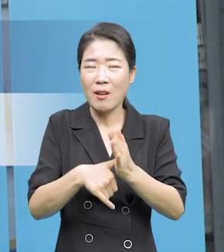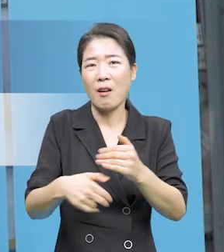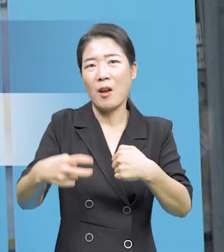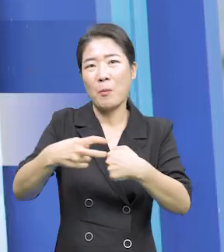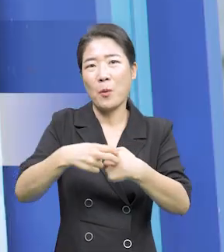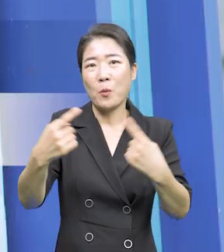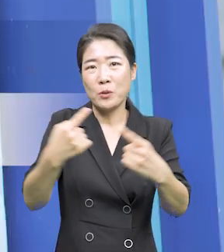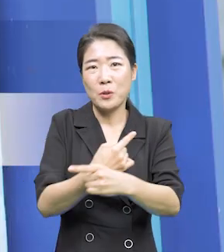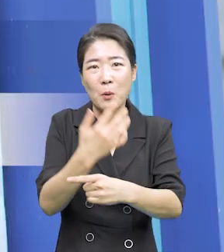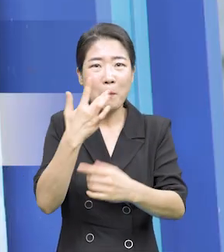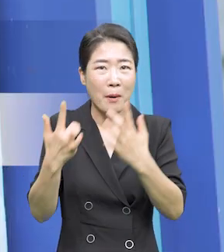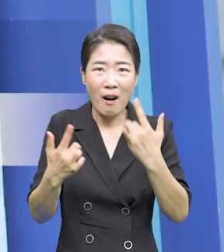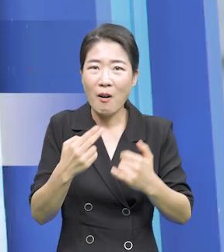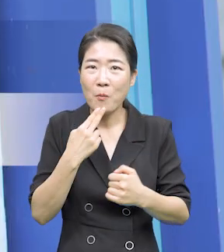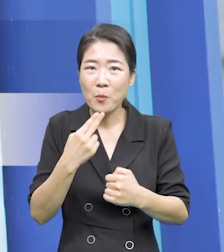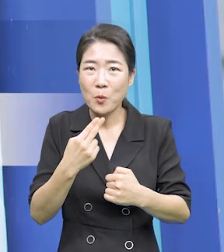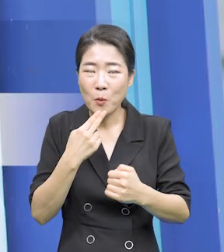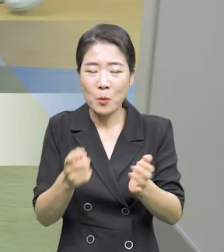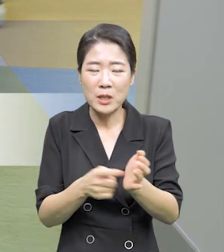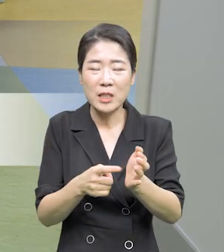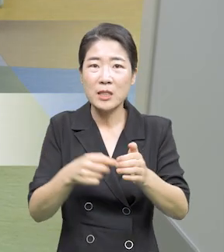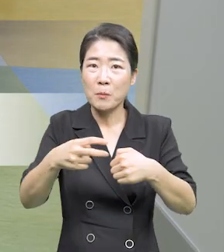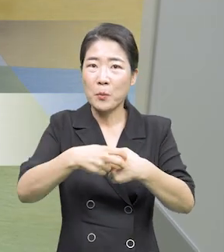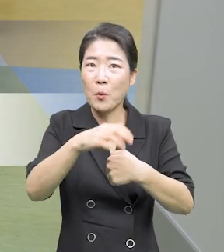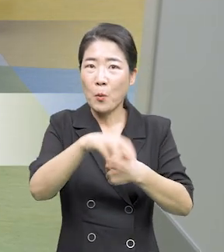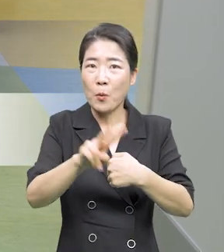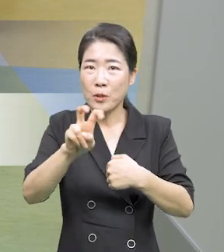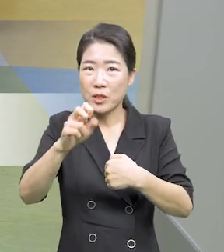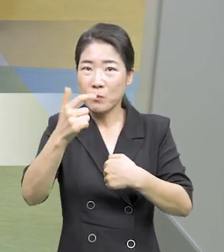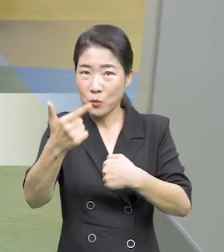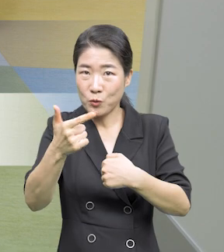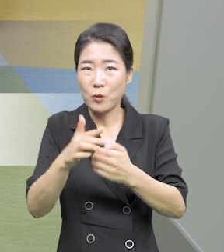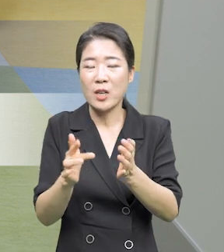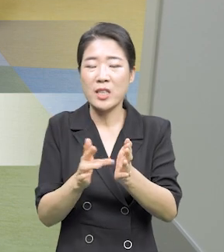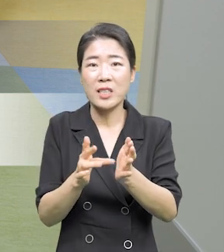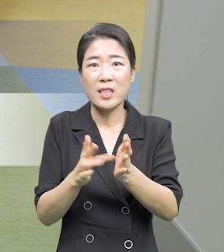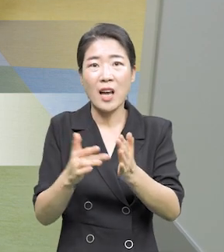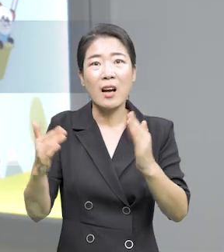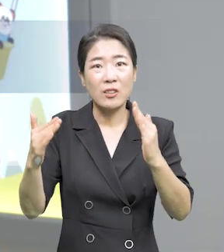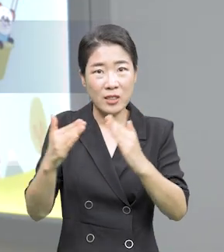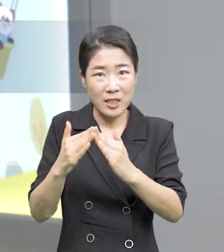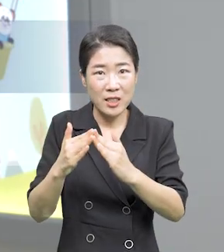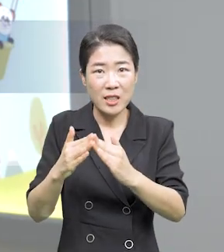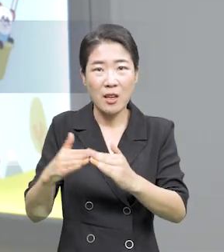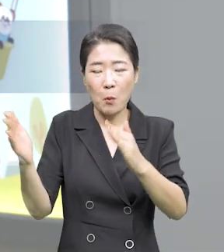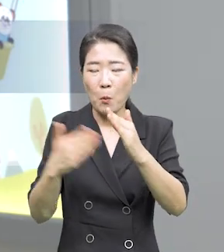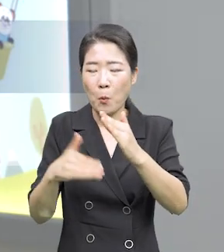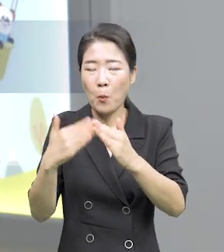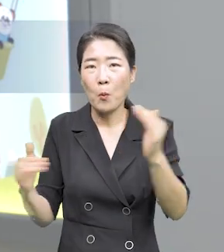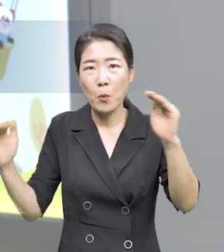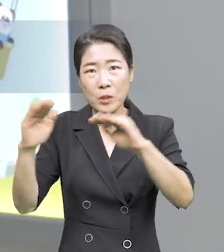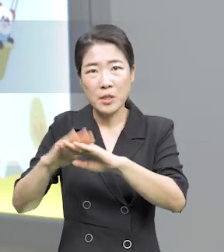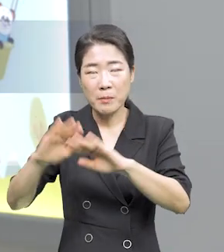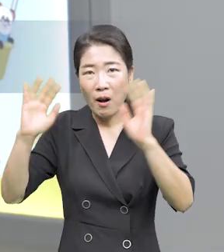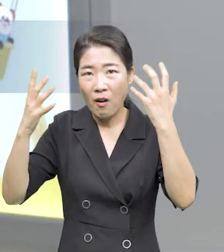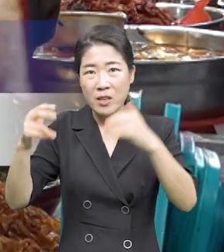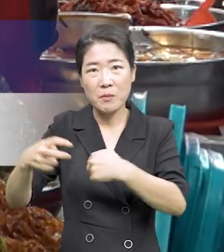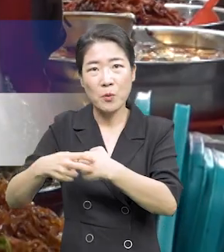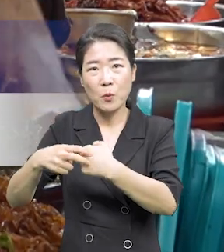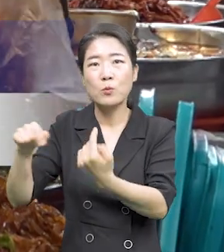않도록 응급의료기관 26개소, 문 여는 병원 약국, 공공심야 달빛어린이병원을